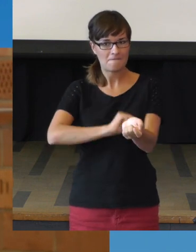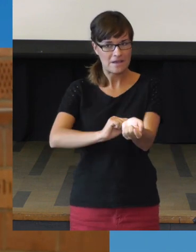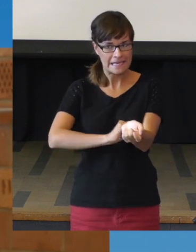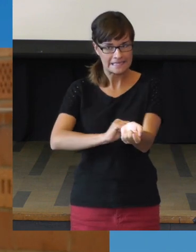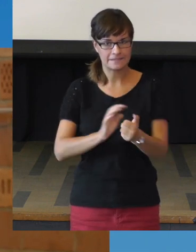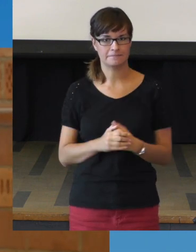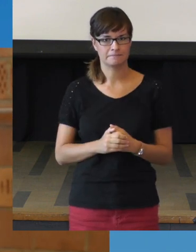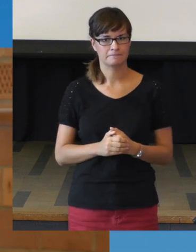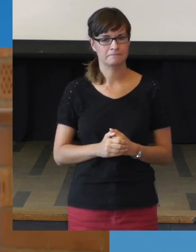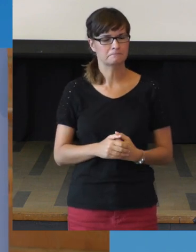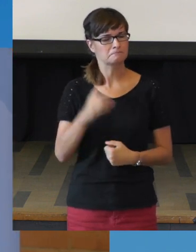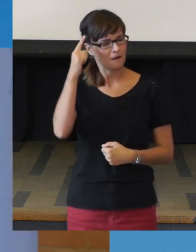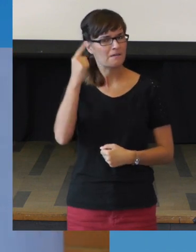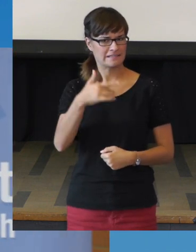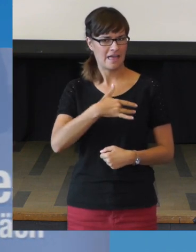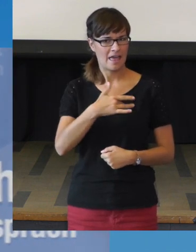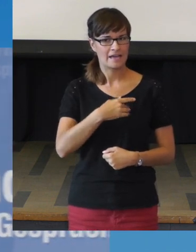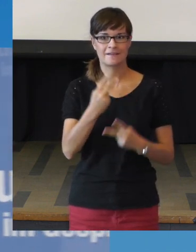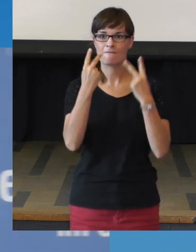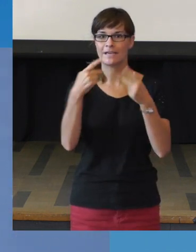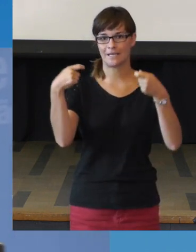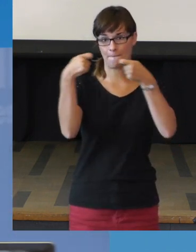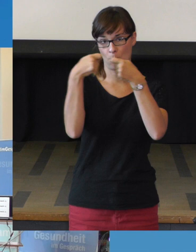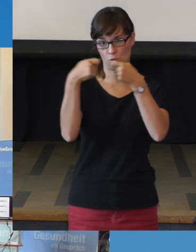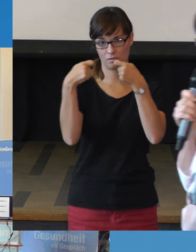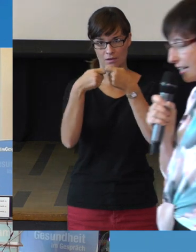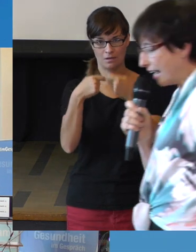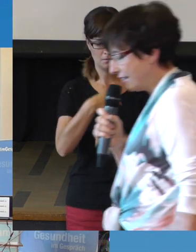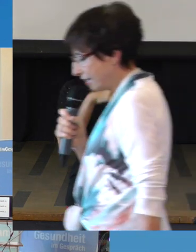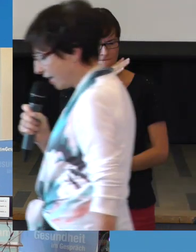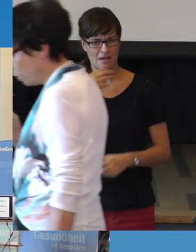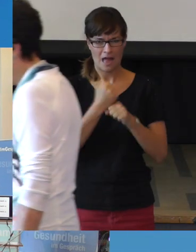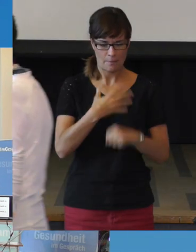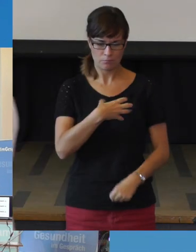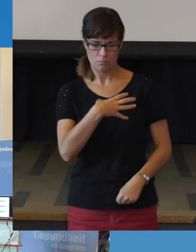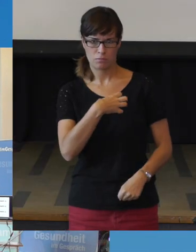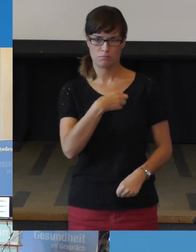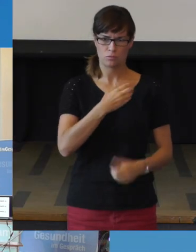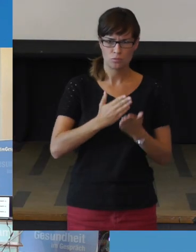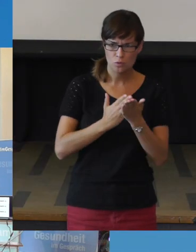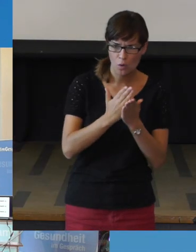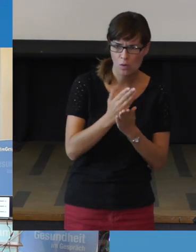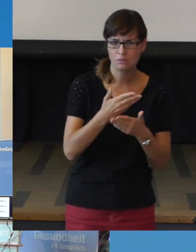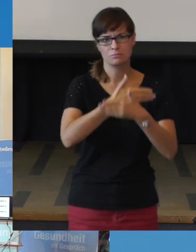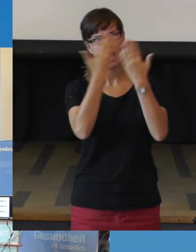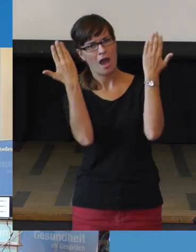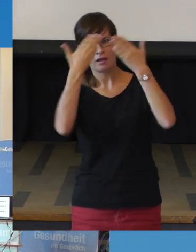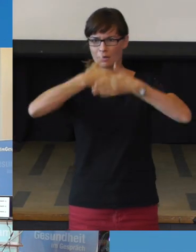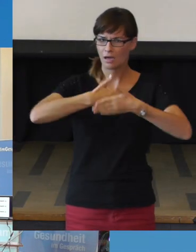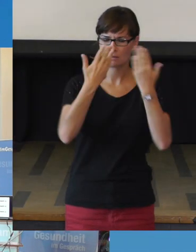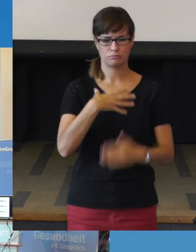ja einer unserer wichtigsten Muskel und besonders fleißig. Tag ein, Tag aus arbeitet